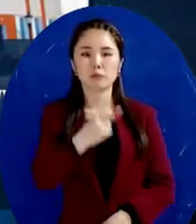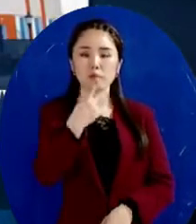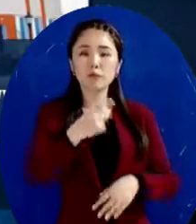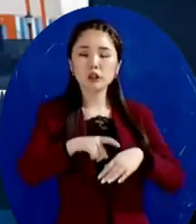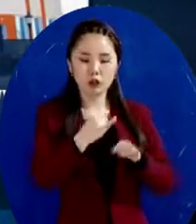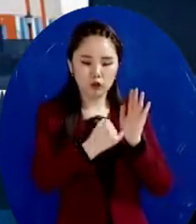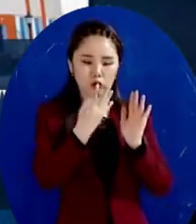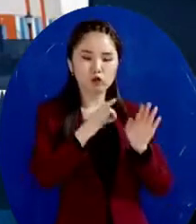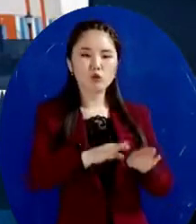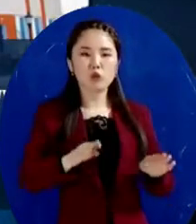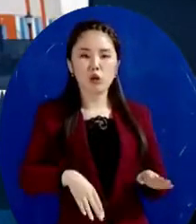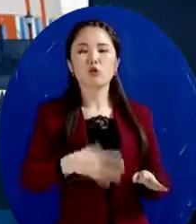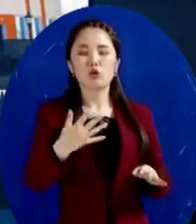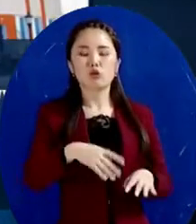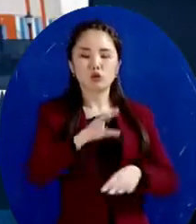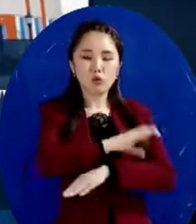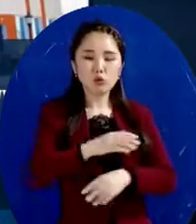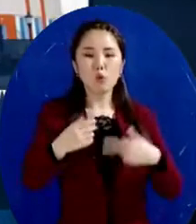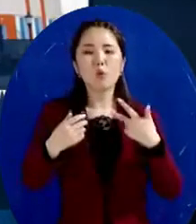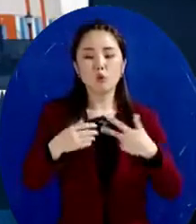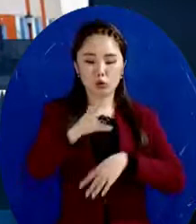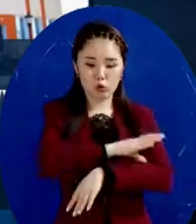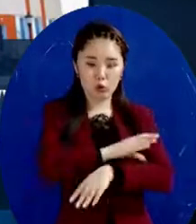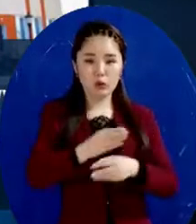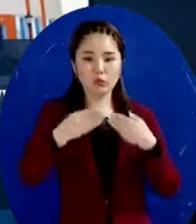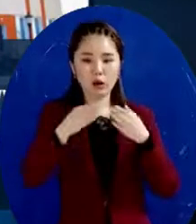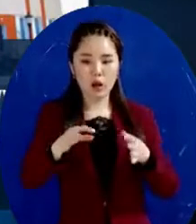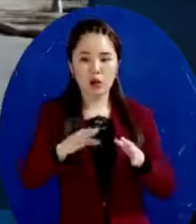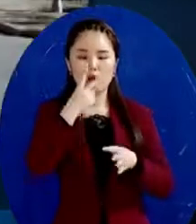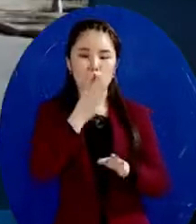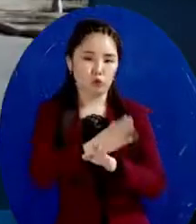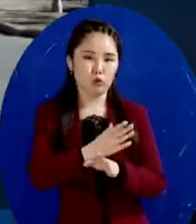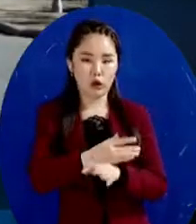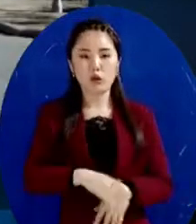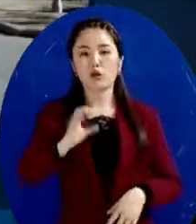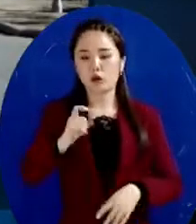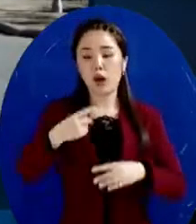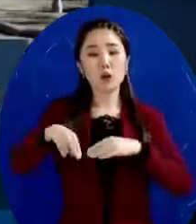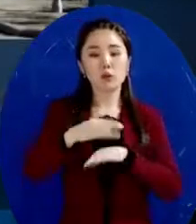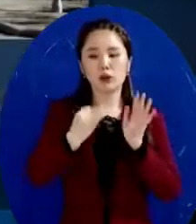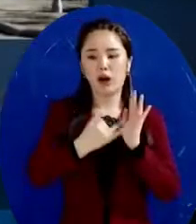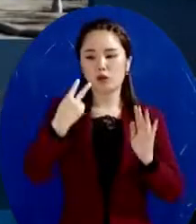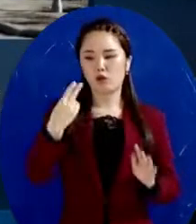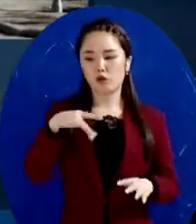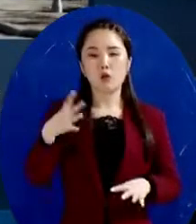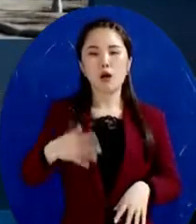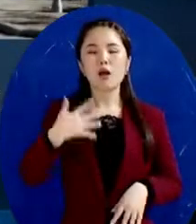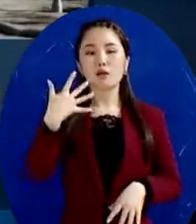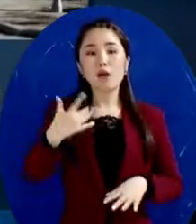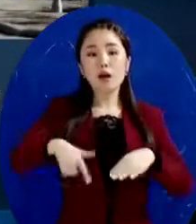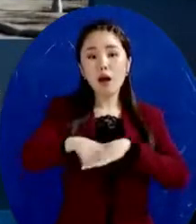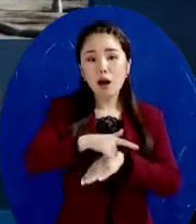143 дугаар сургууль гээд нийт 3 сургуулийн төсөв хөрөнгийг татаж ашиглалтанд оруулжээ. За сонгон хайрхан дүргийн 72 дугаар тойргийн 5 байршилд